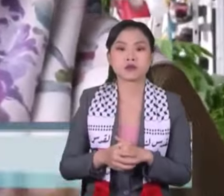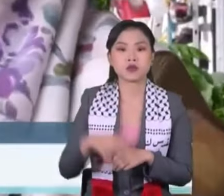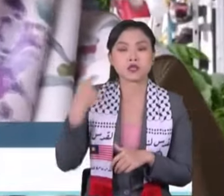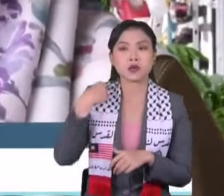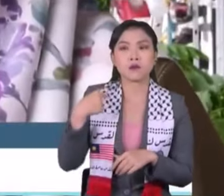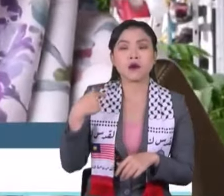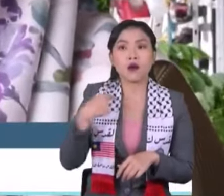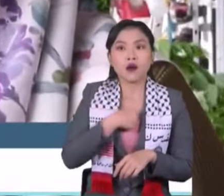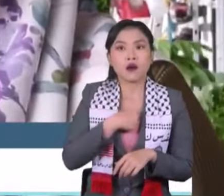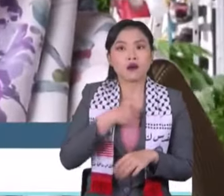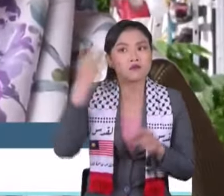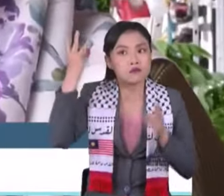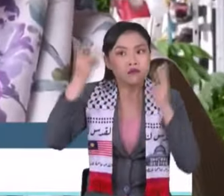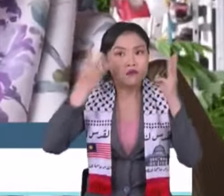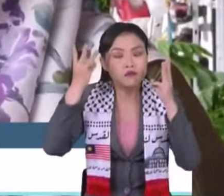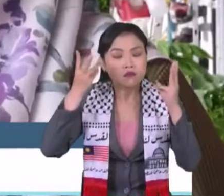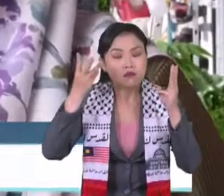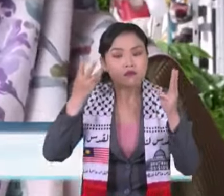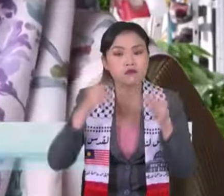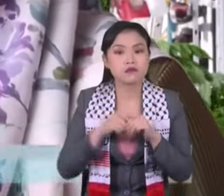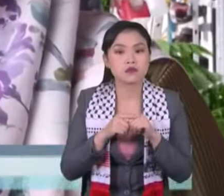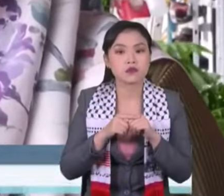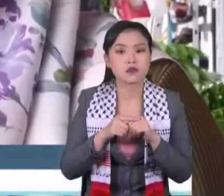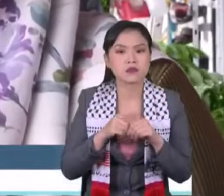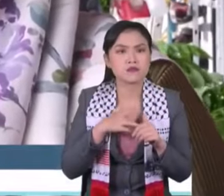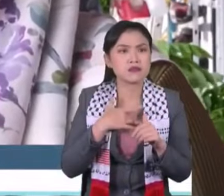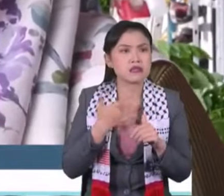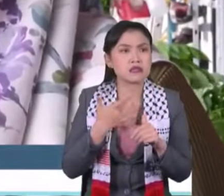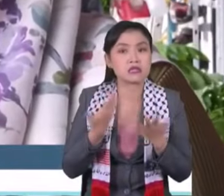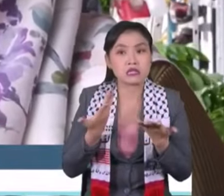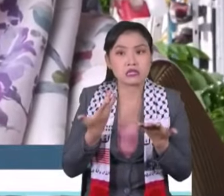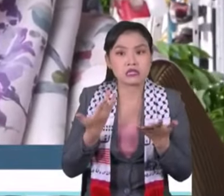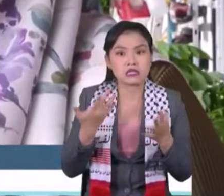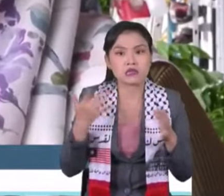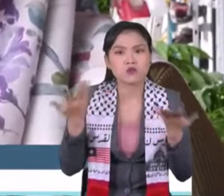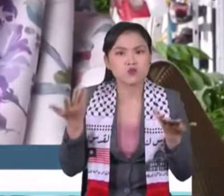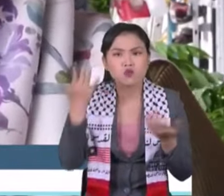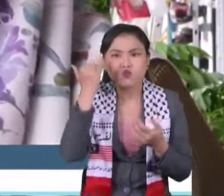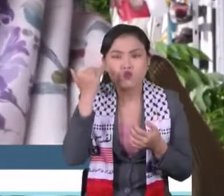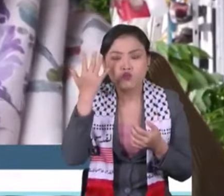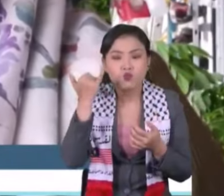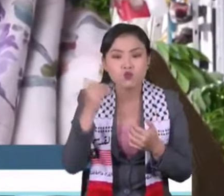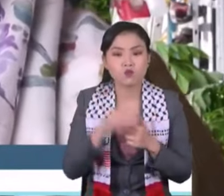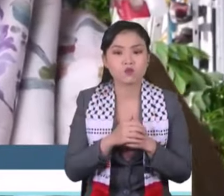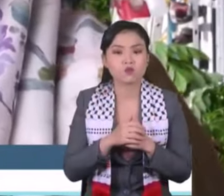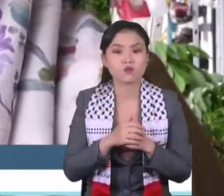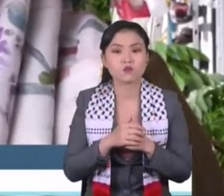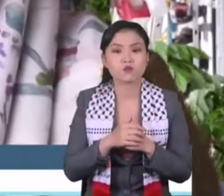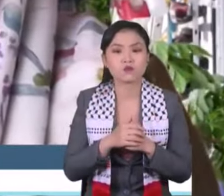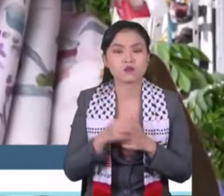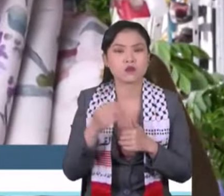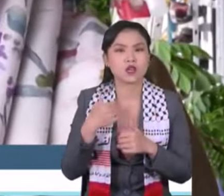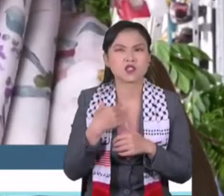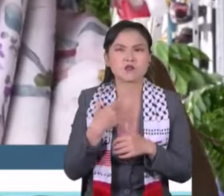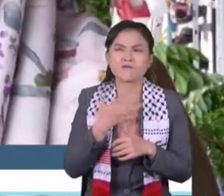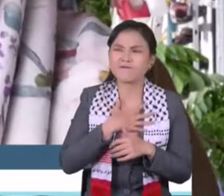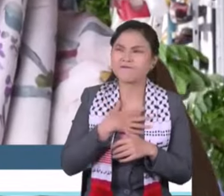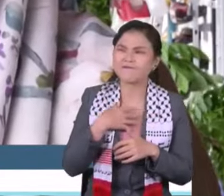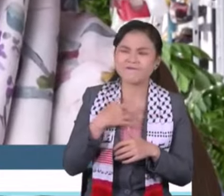dah macam risau, dah tak macam dah kenapa lah kan. Lepas tu saya pun tak